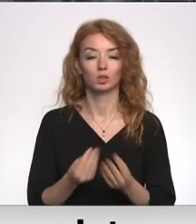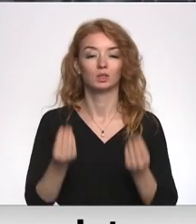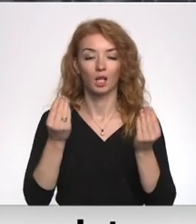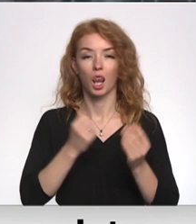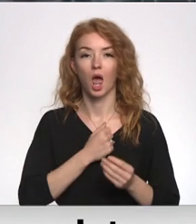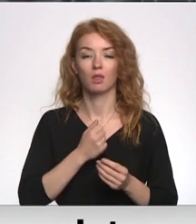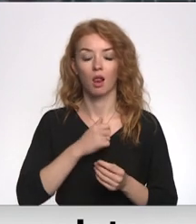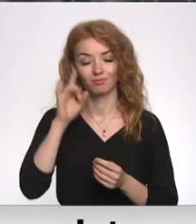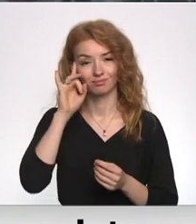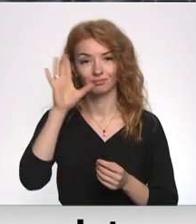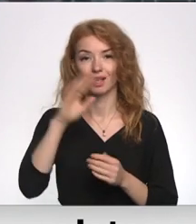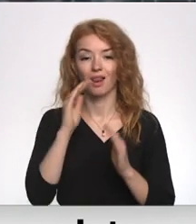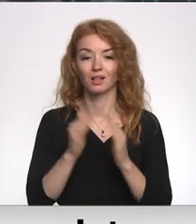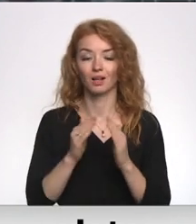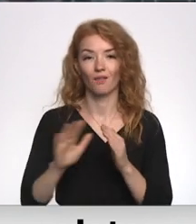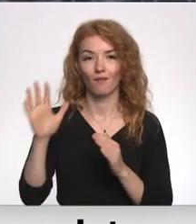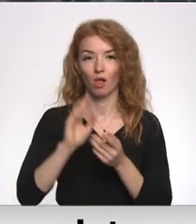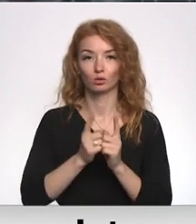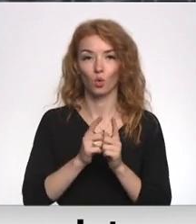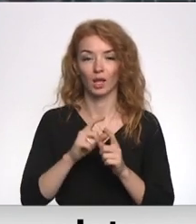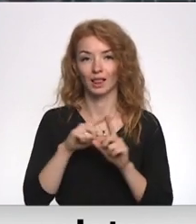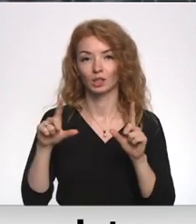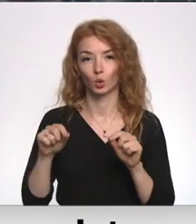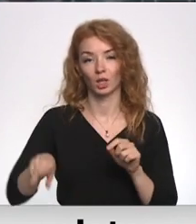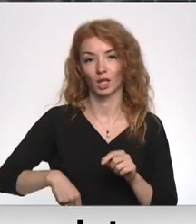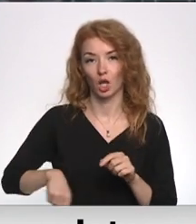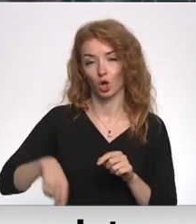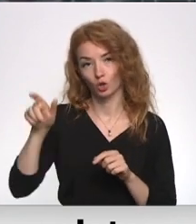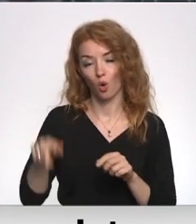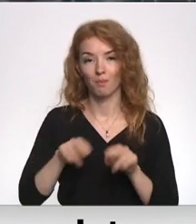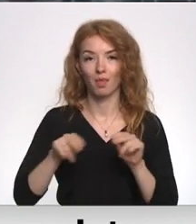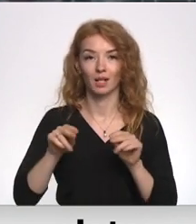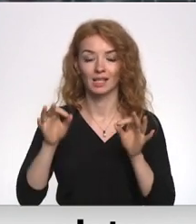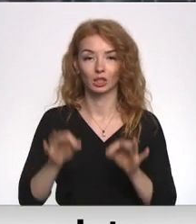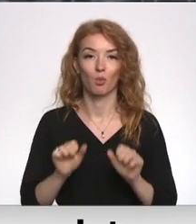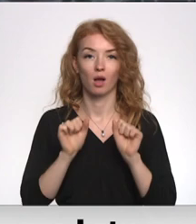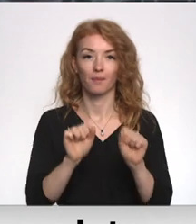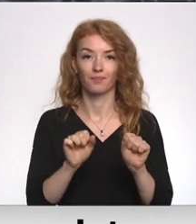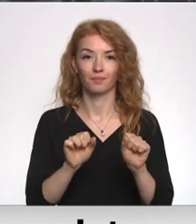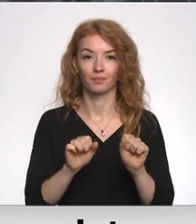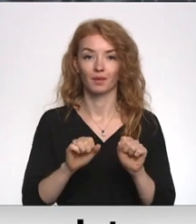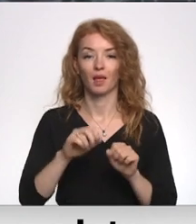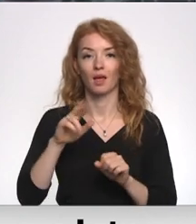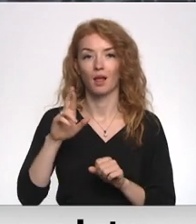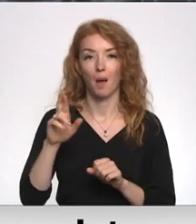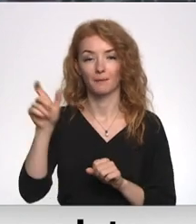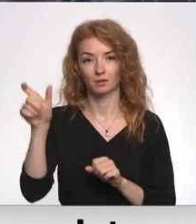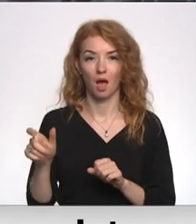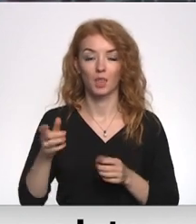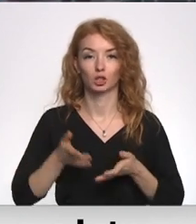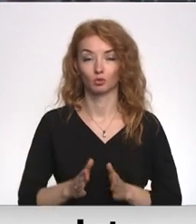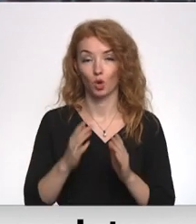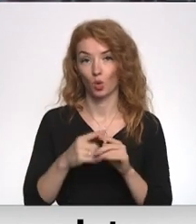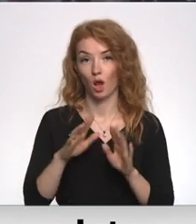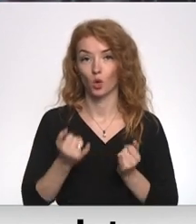Latgales garīdznieka, Rēzeknes valsts skolotāja institūta direktora un pedagogu tiesību aizstāvja Nikodema Rāncāna dzimšanas. Lai